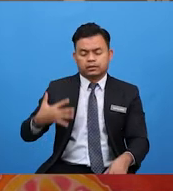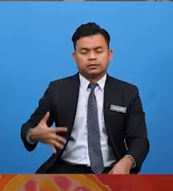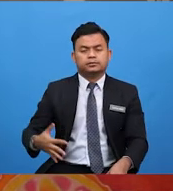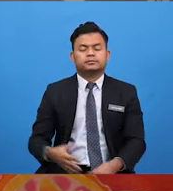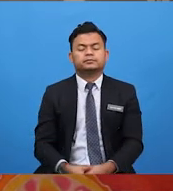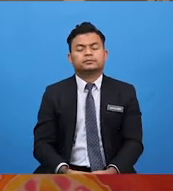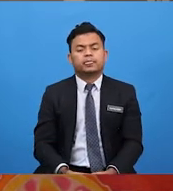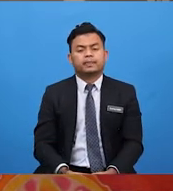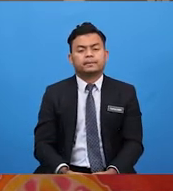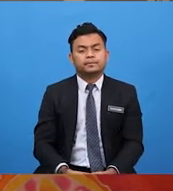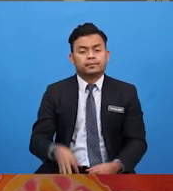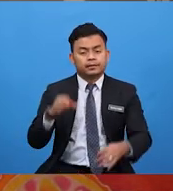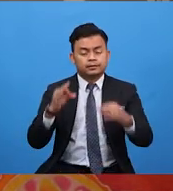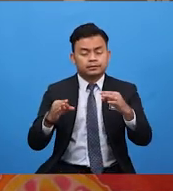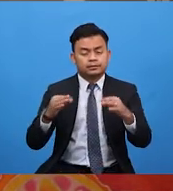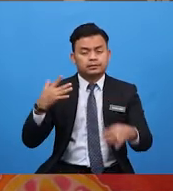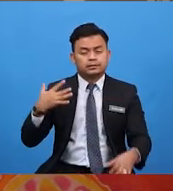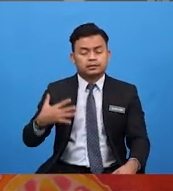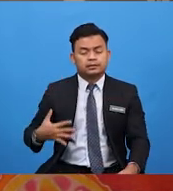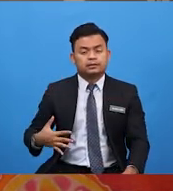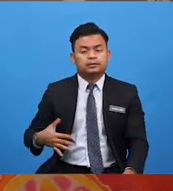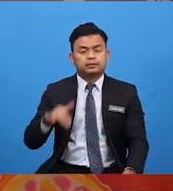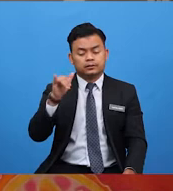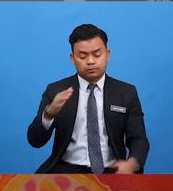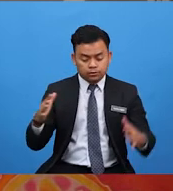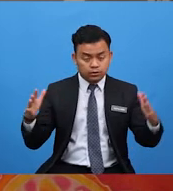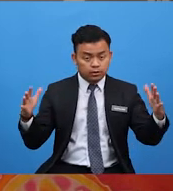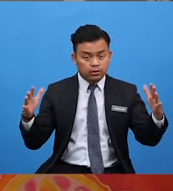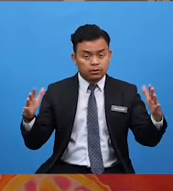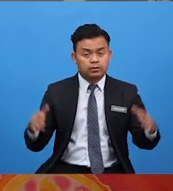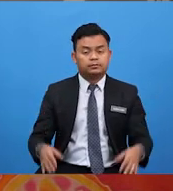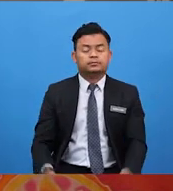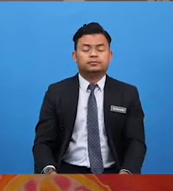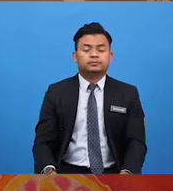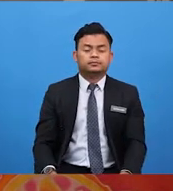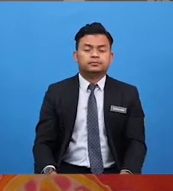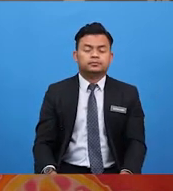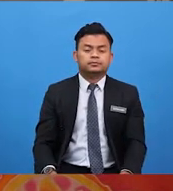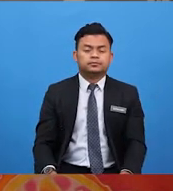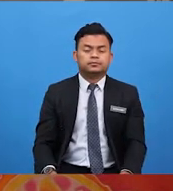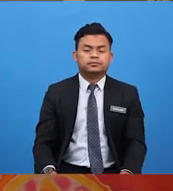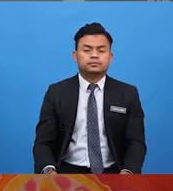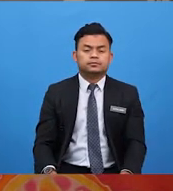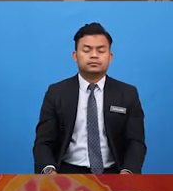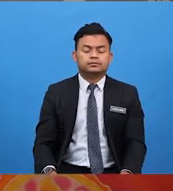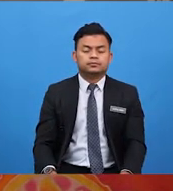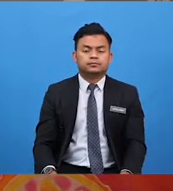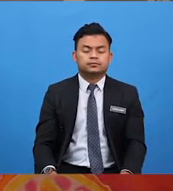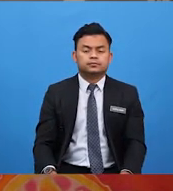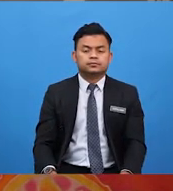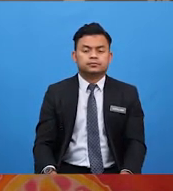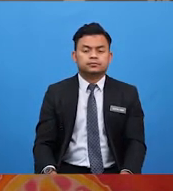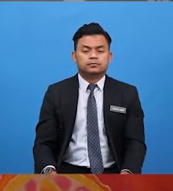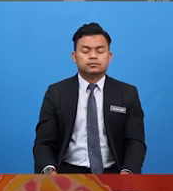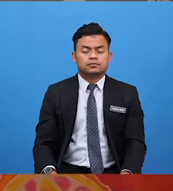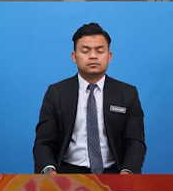murid-murid, sekiranya kain dihasilkan dalam saiz ukuran yang besar seperti industri pembuatan batik, kaedah